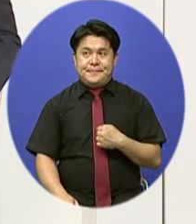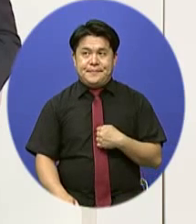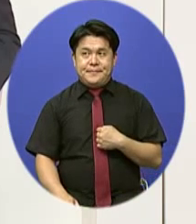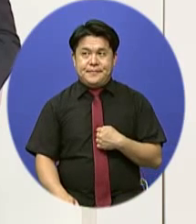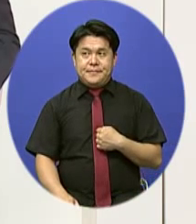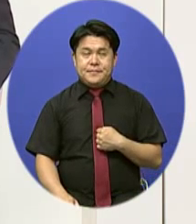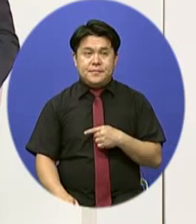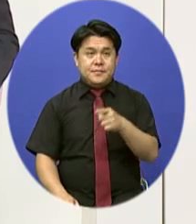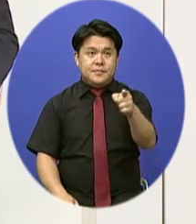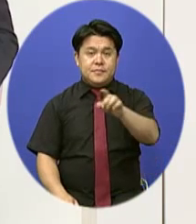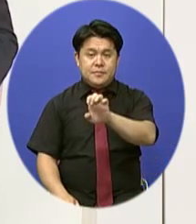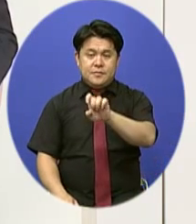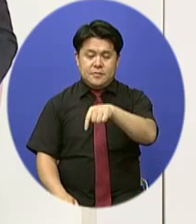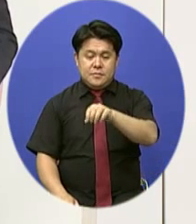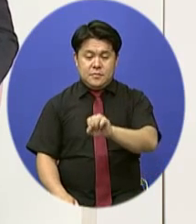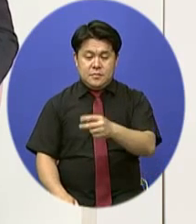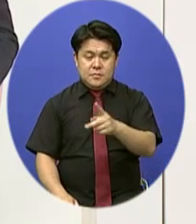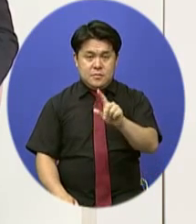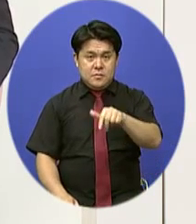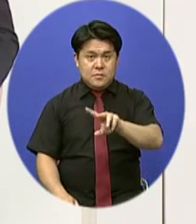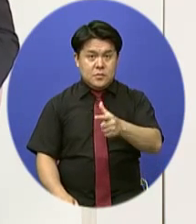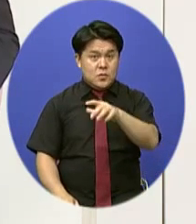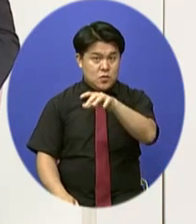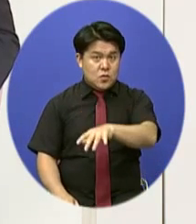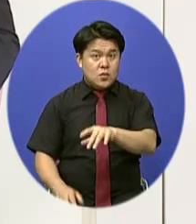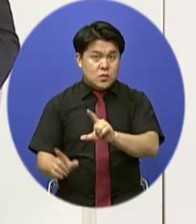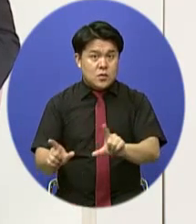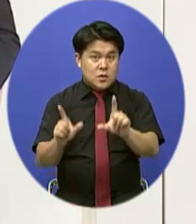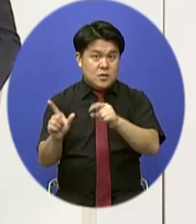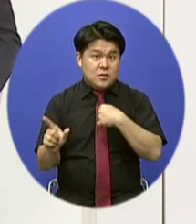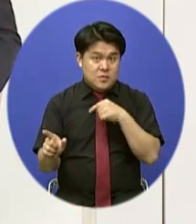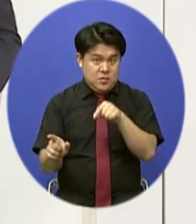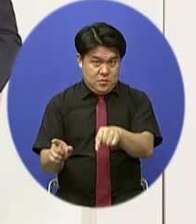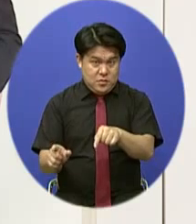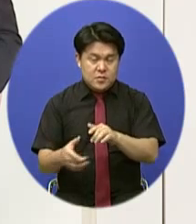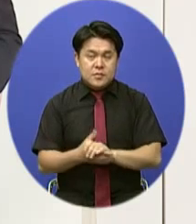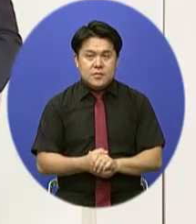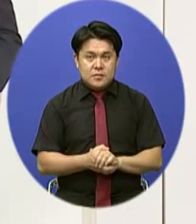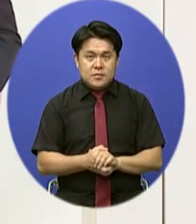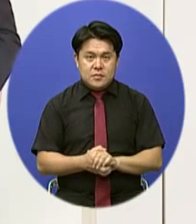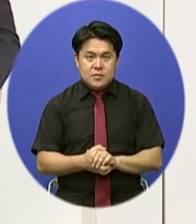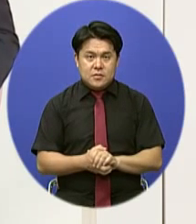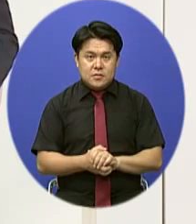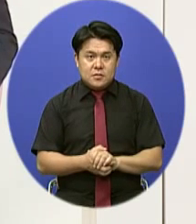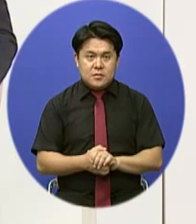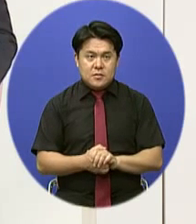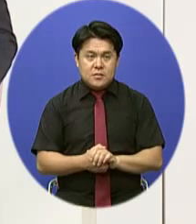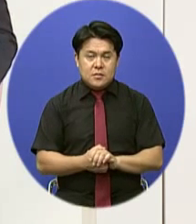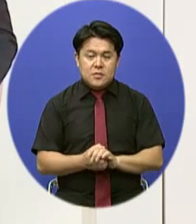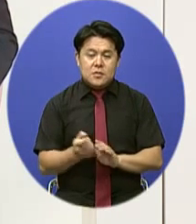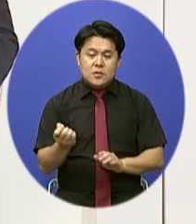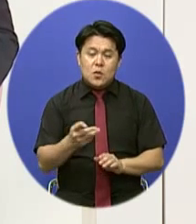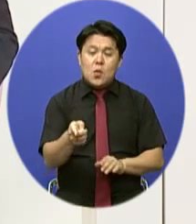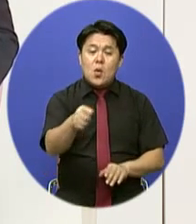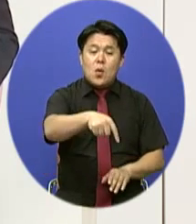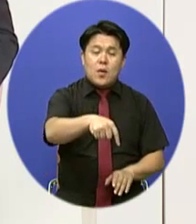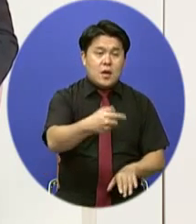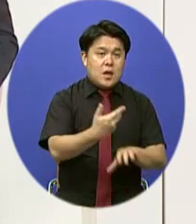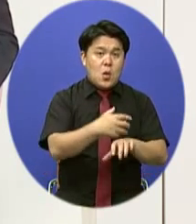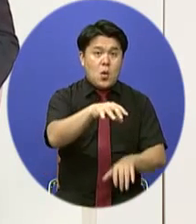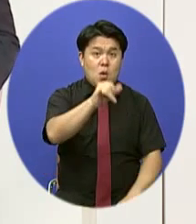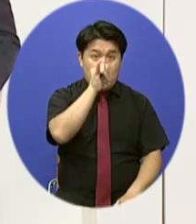저쪽에 풍덕천 쪽에 살아요. 살기는. 예. 풍덕천. 네. 그래서 이제 가게 저 신봉동이라고 또 있어요. 예.